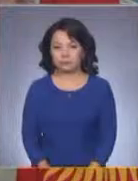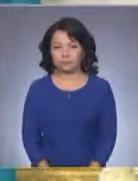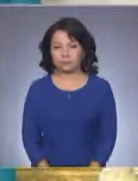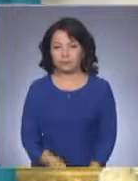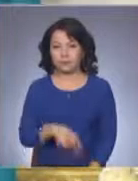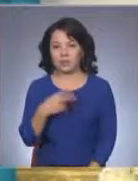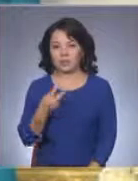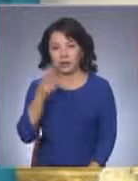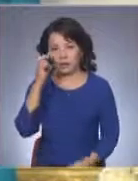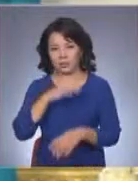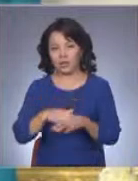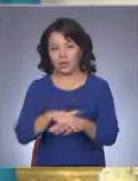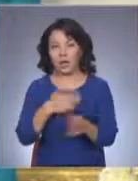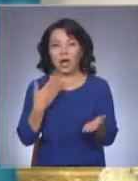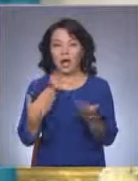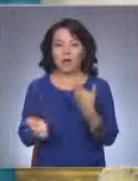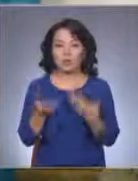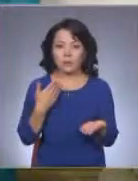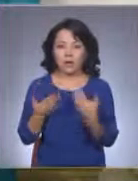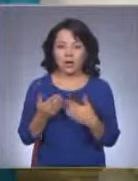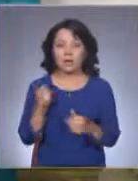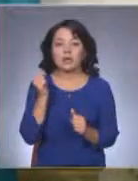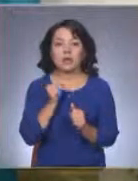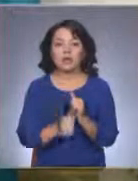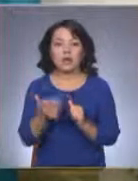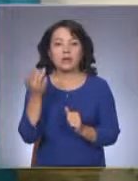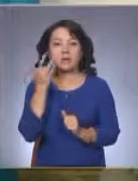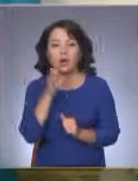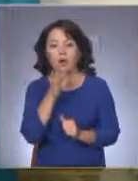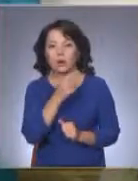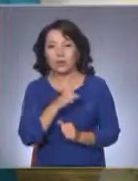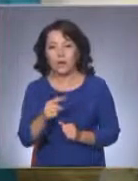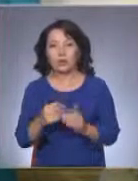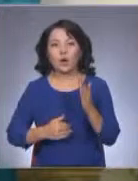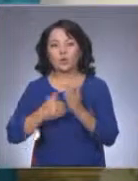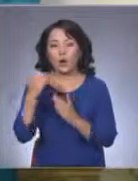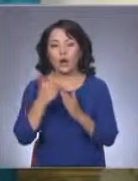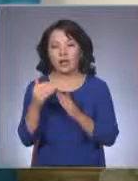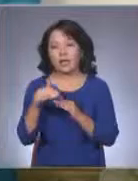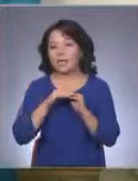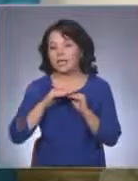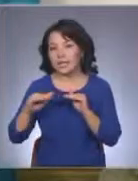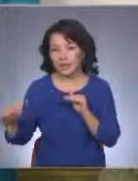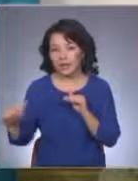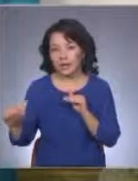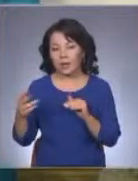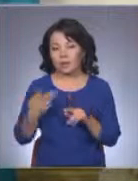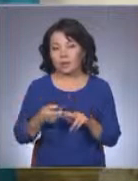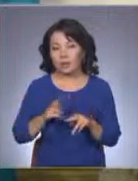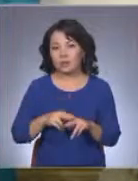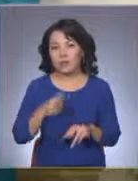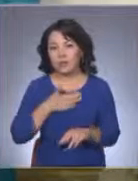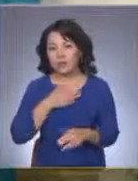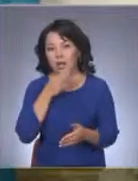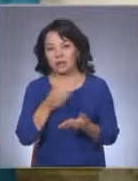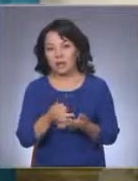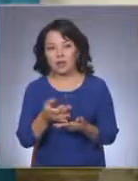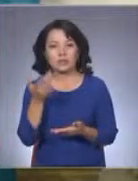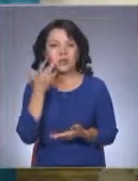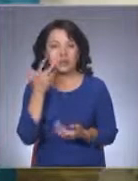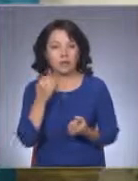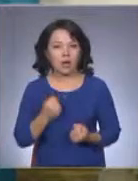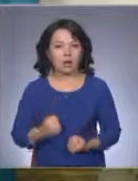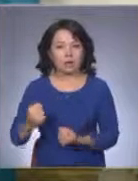елдің арасындағы қарым-қатынас әр уақытта өте жоғары деңгейде. Мен оны мейлінше қолдап